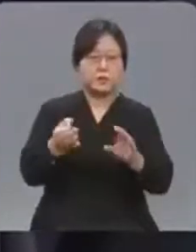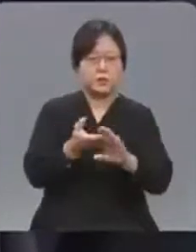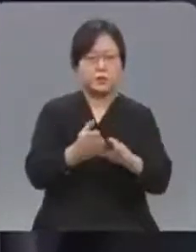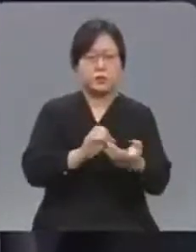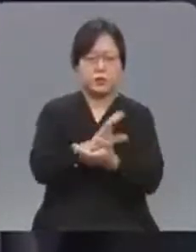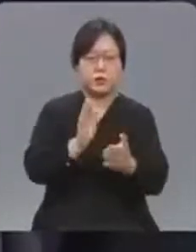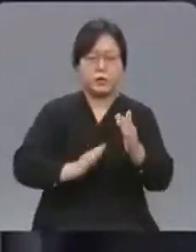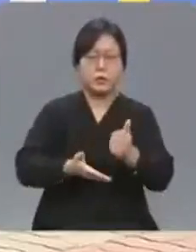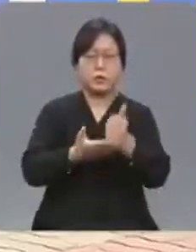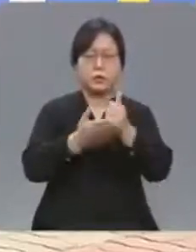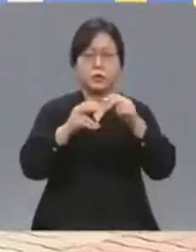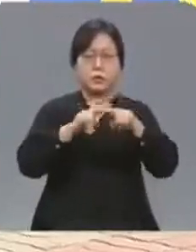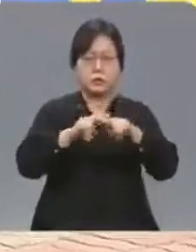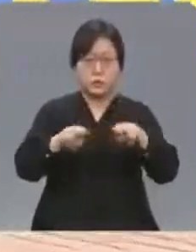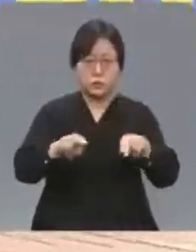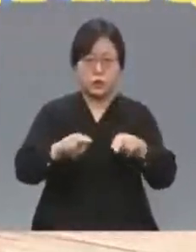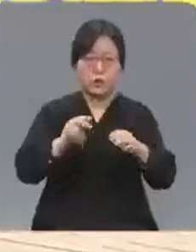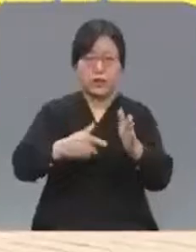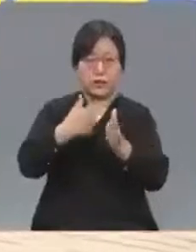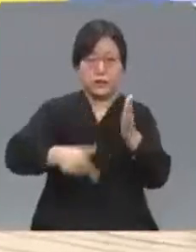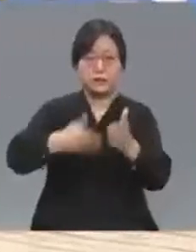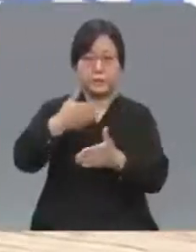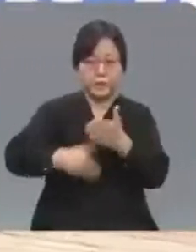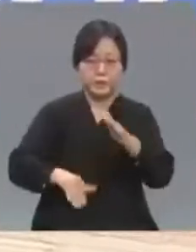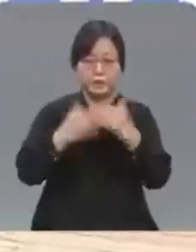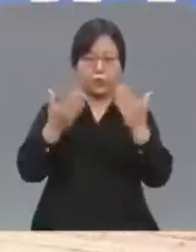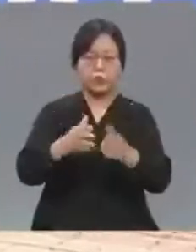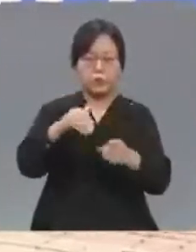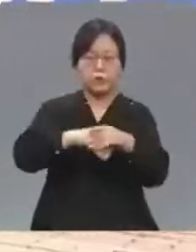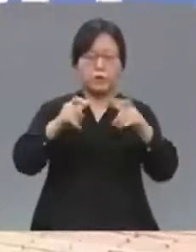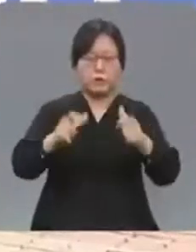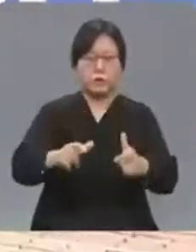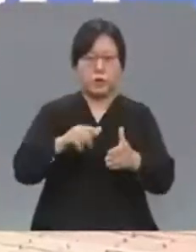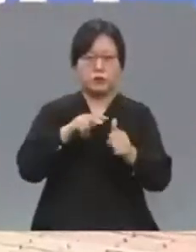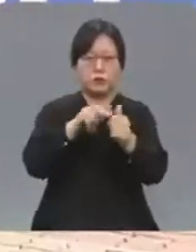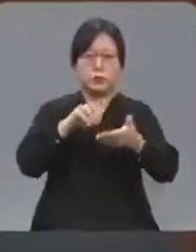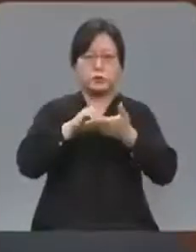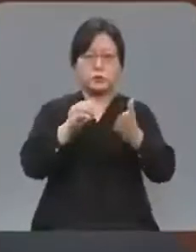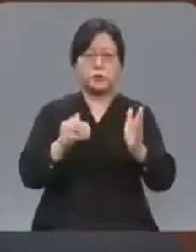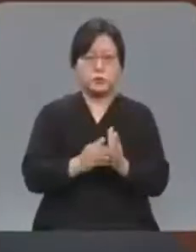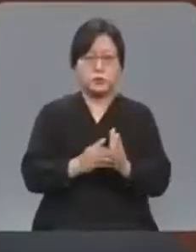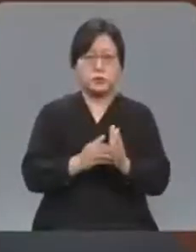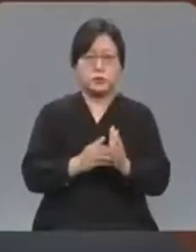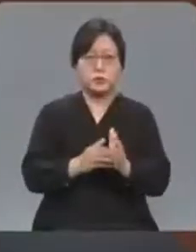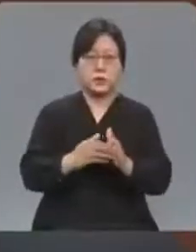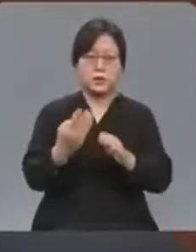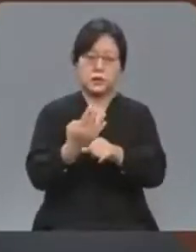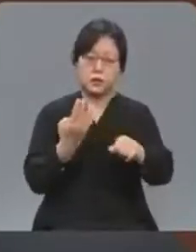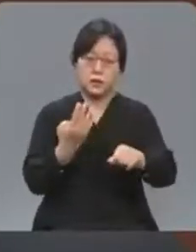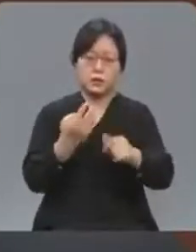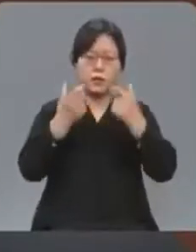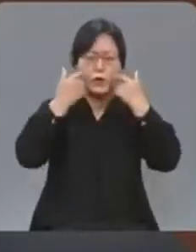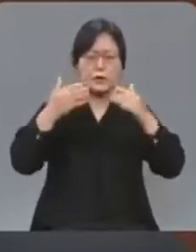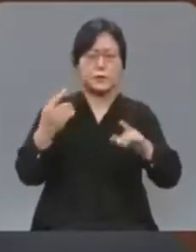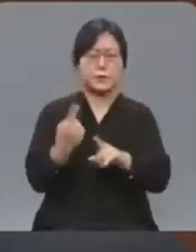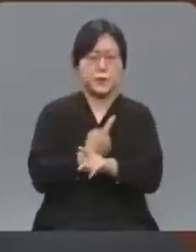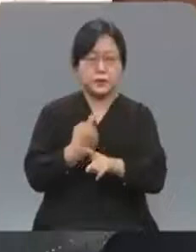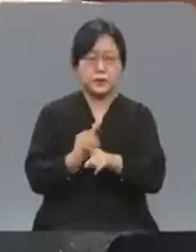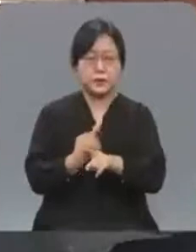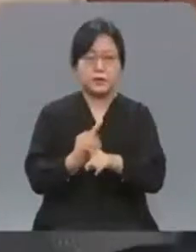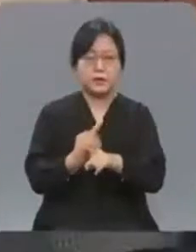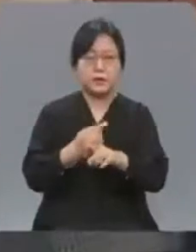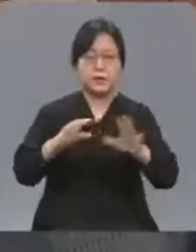의혹으로 무공천을 결정한 강진 군수를 제외한 모든 선거구에 후보자를 냈습니다. 4년 전과 확연히 달라진